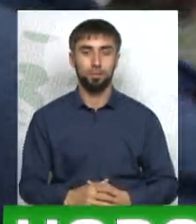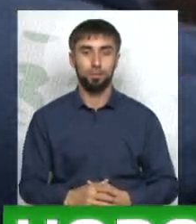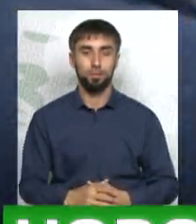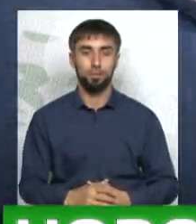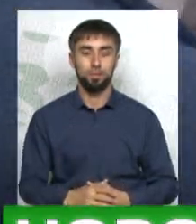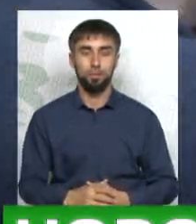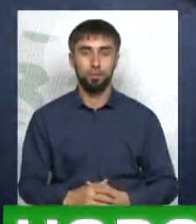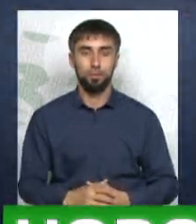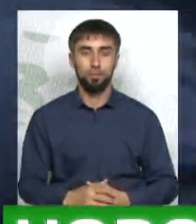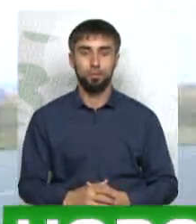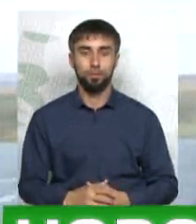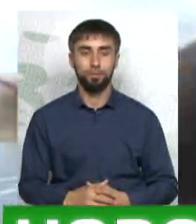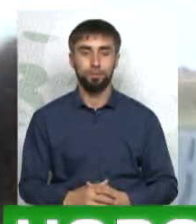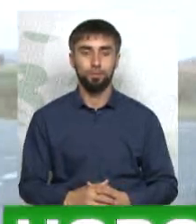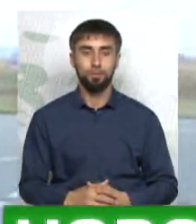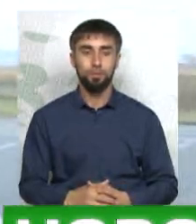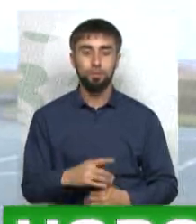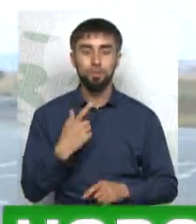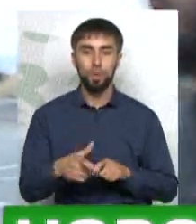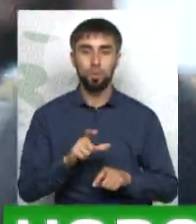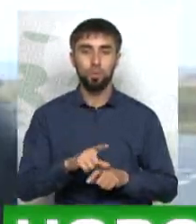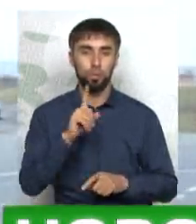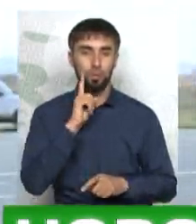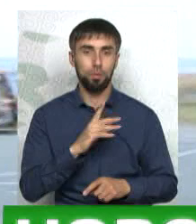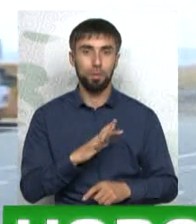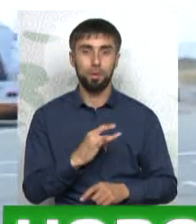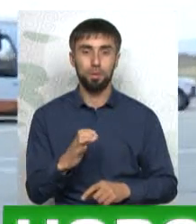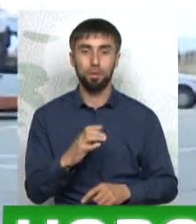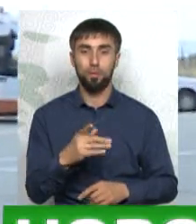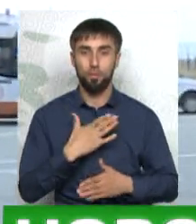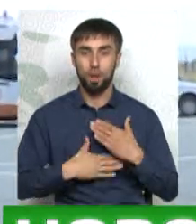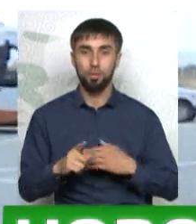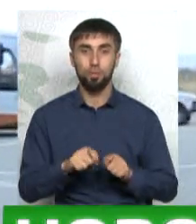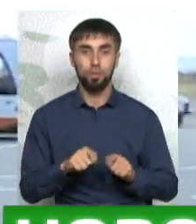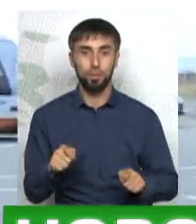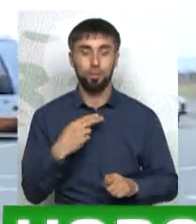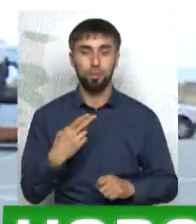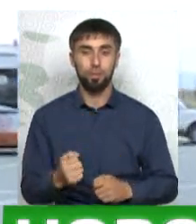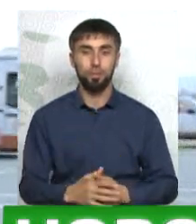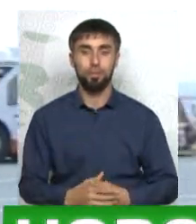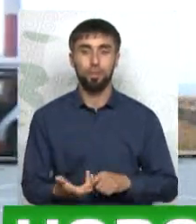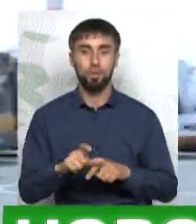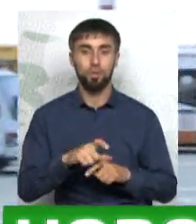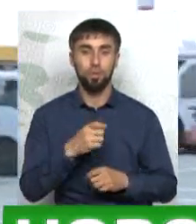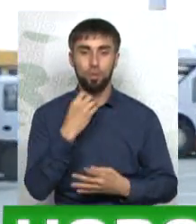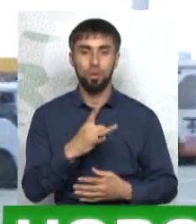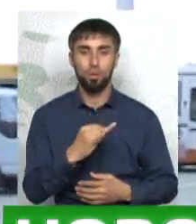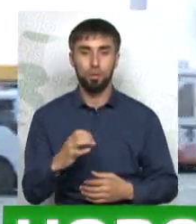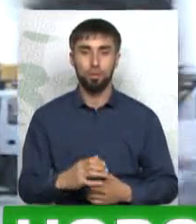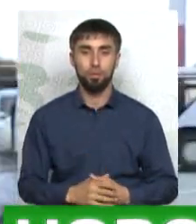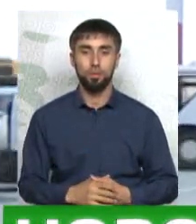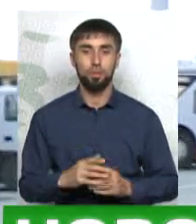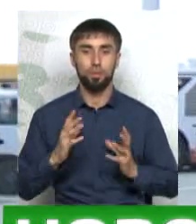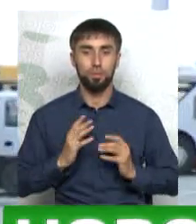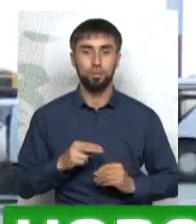ли? Очень удобно. Очень удобно. Спасибо. Рады ли вы, что запустили? Да, рада. Очень хороший рейс.